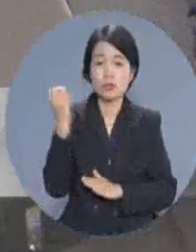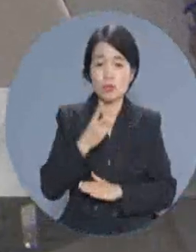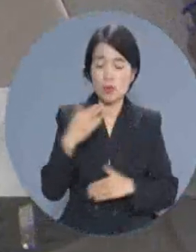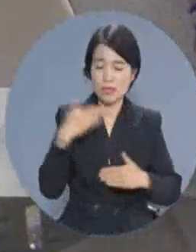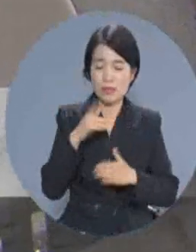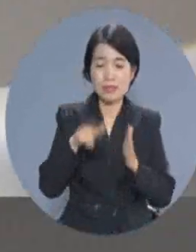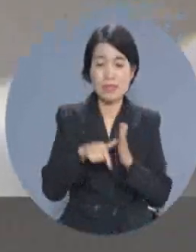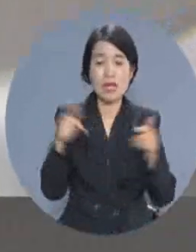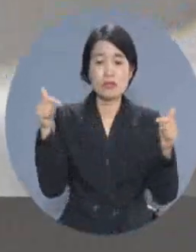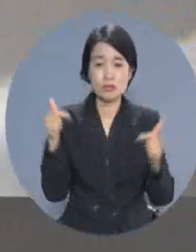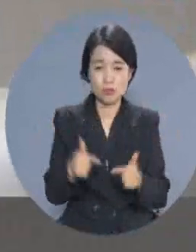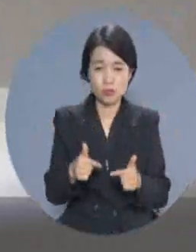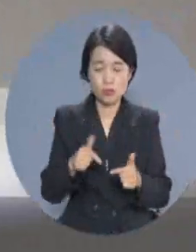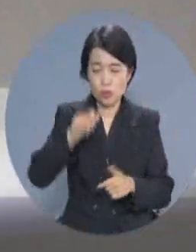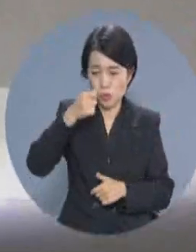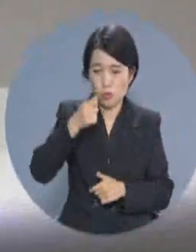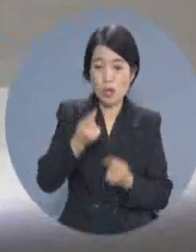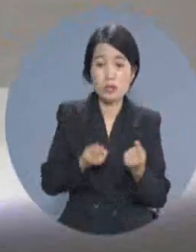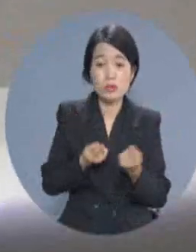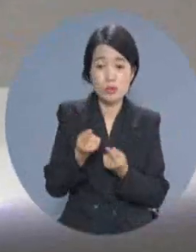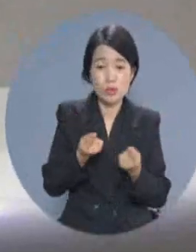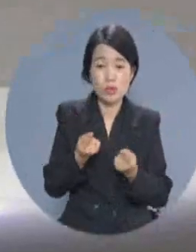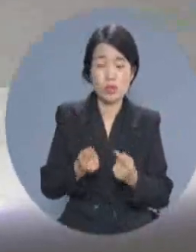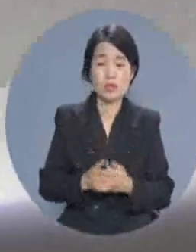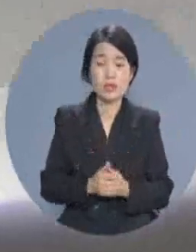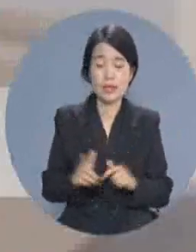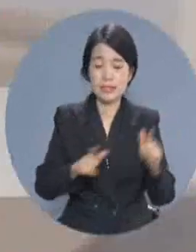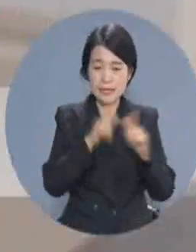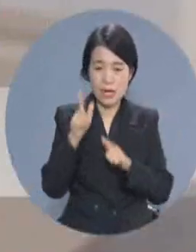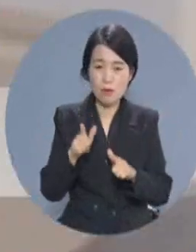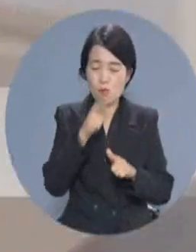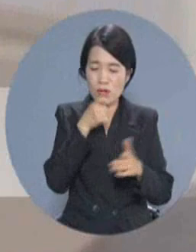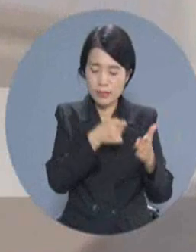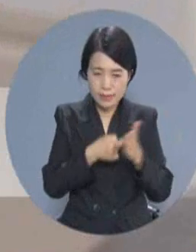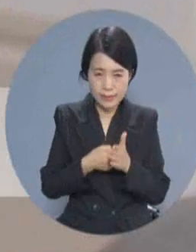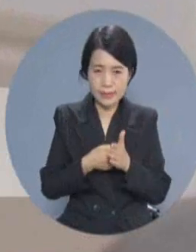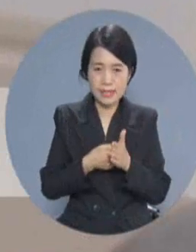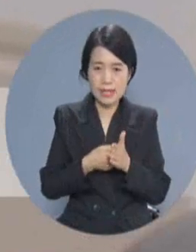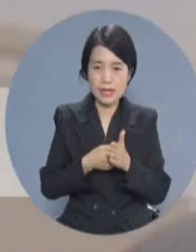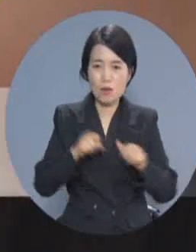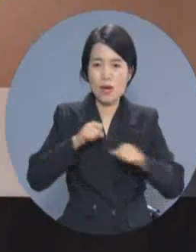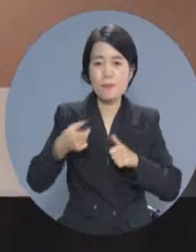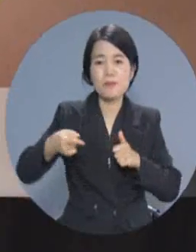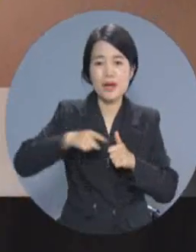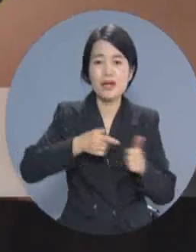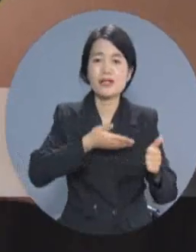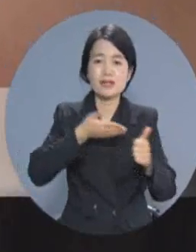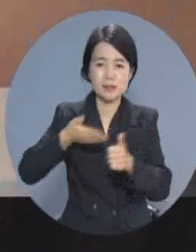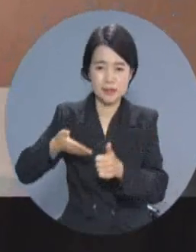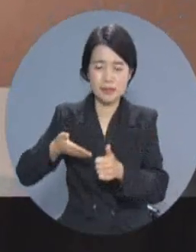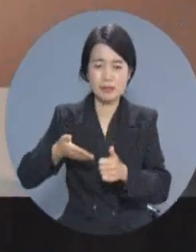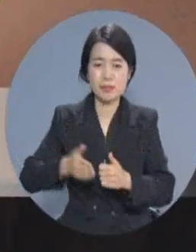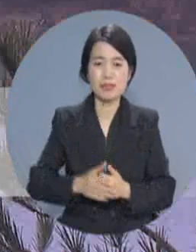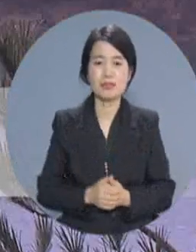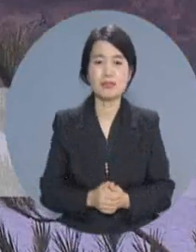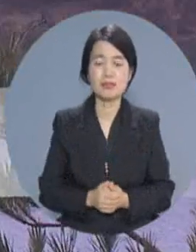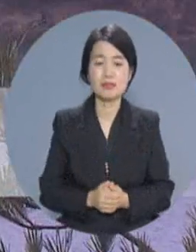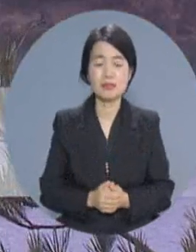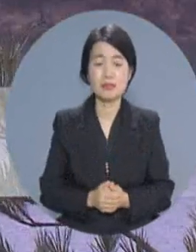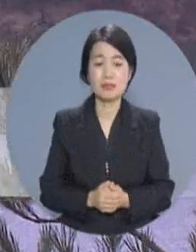샤워 시간 줄이기와 수도꼭지 조절하기 등 생활 속 물절약 운동에 동참해 줄 것을 시민들에게